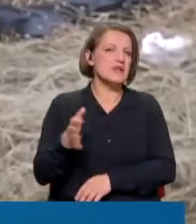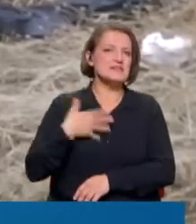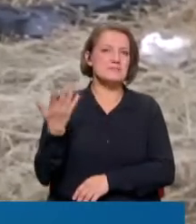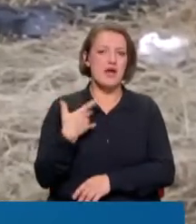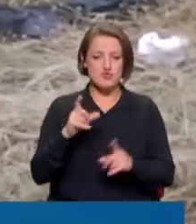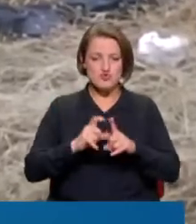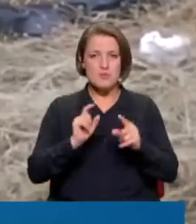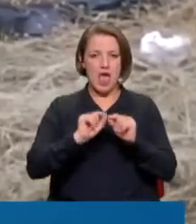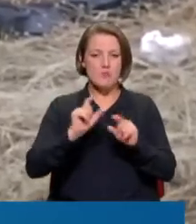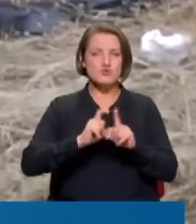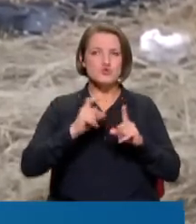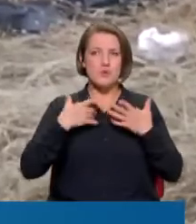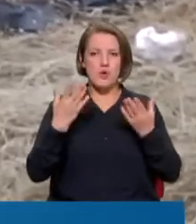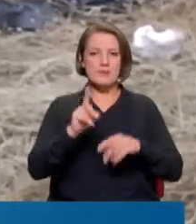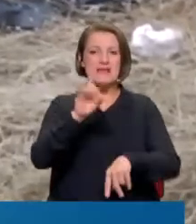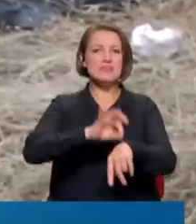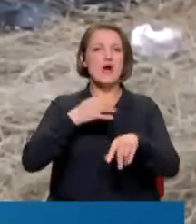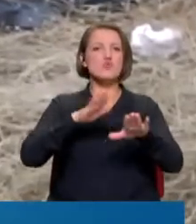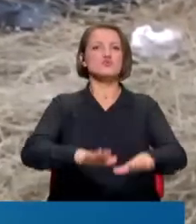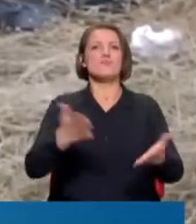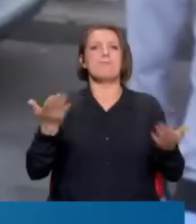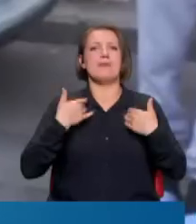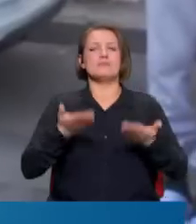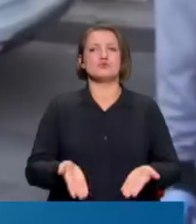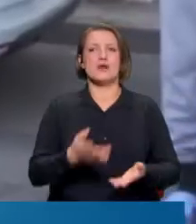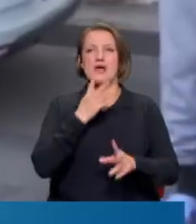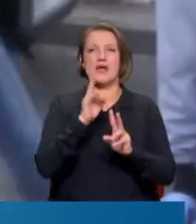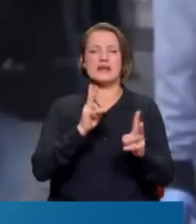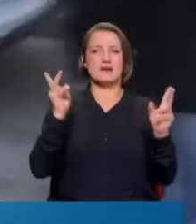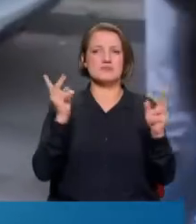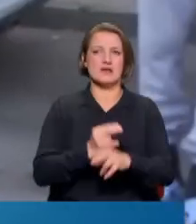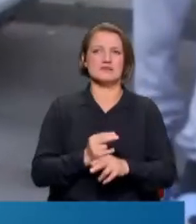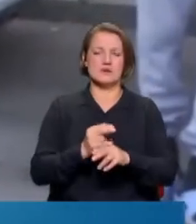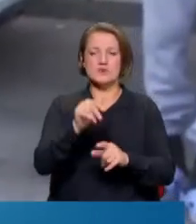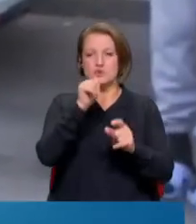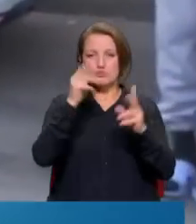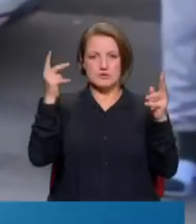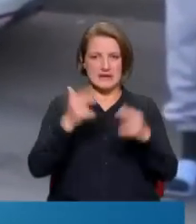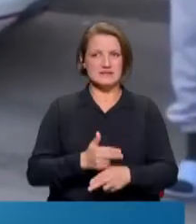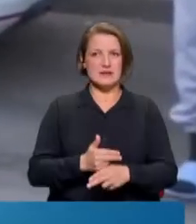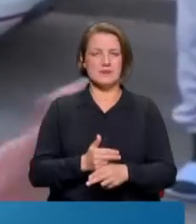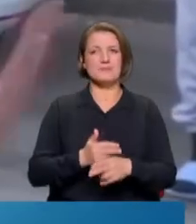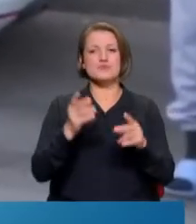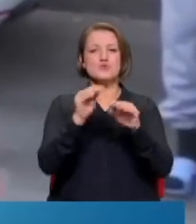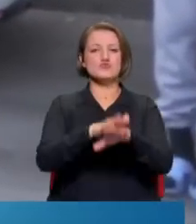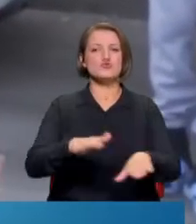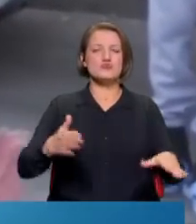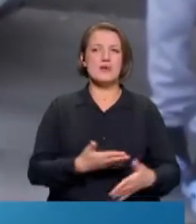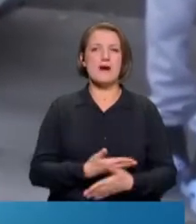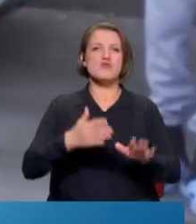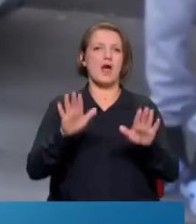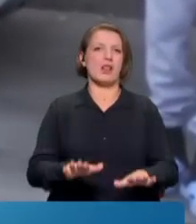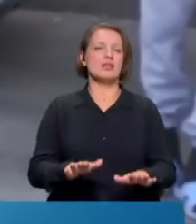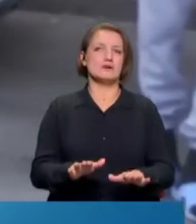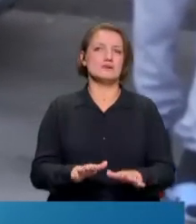durumumuz olsa yani bir dakika bile durmam ben burada yani elektriğimizi kestiler suyumuzu kestiler çocuklarımız aç kaldı